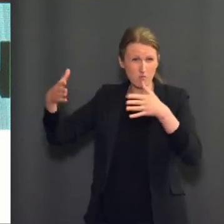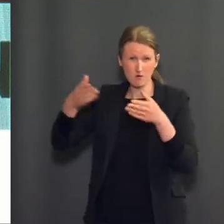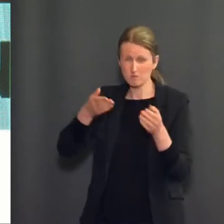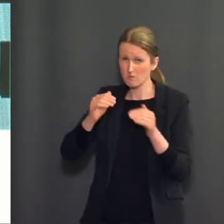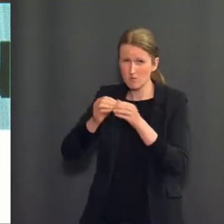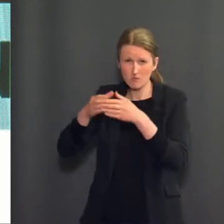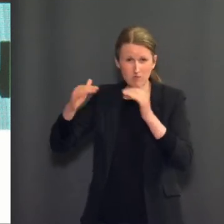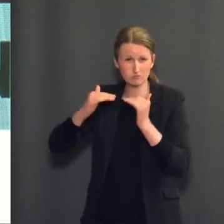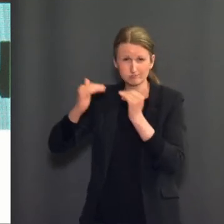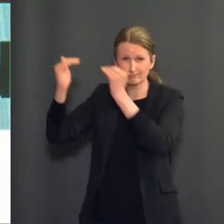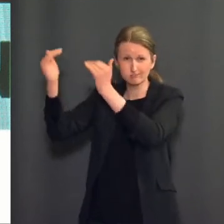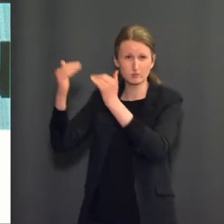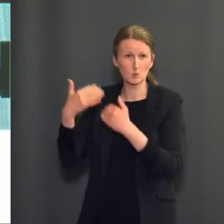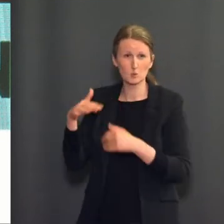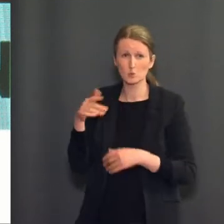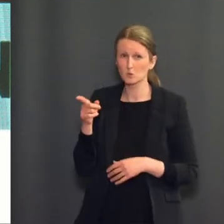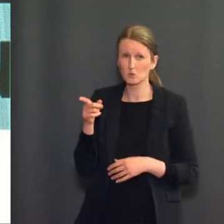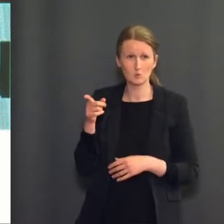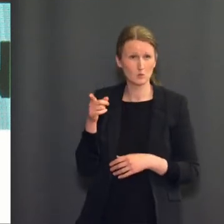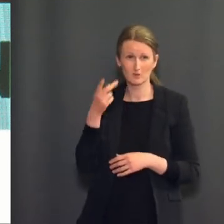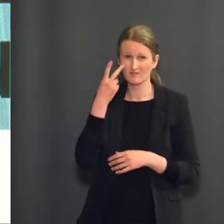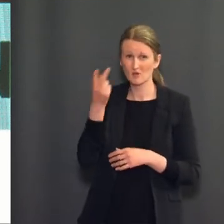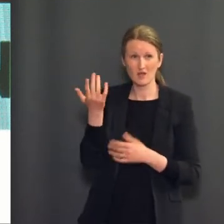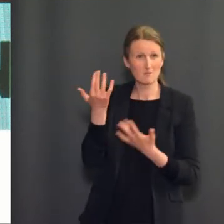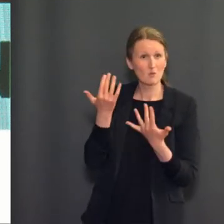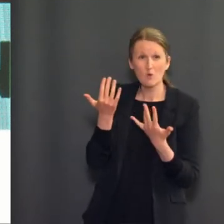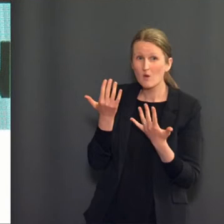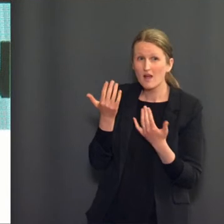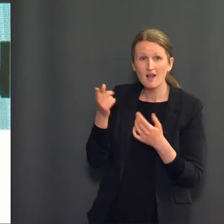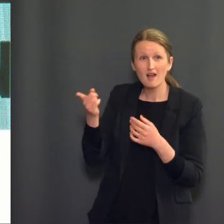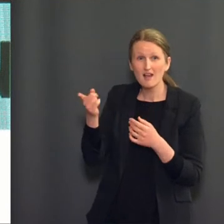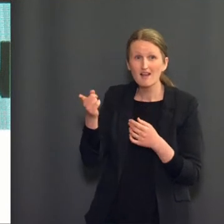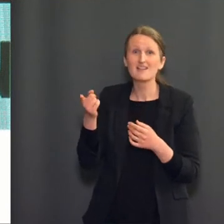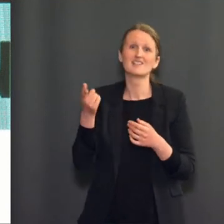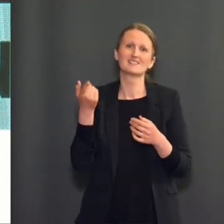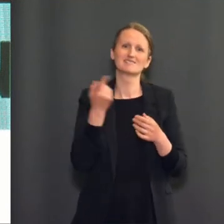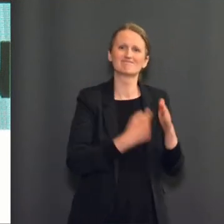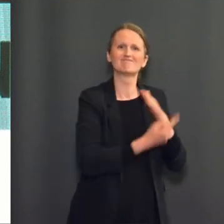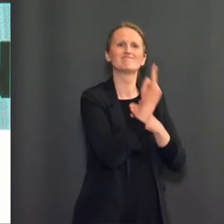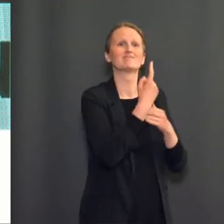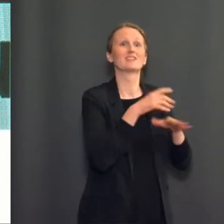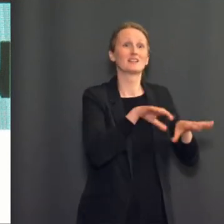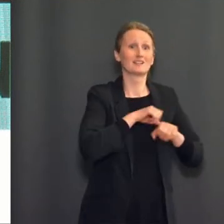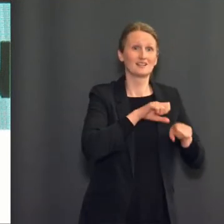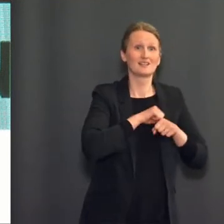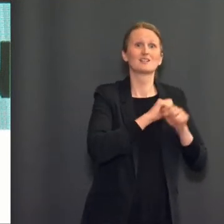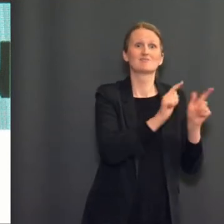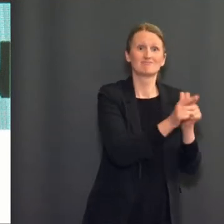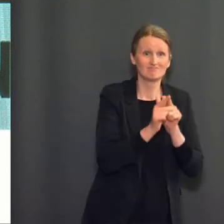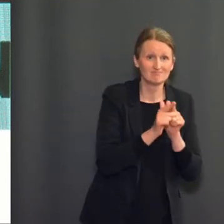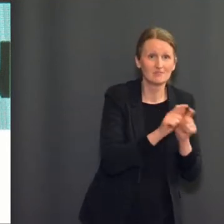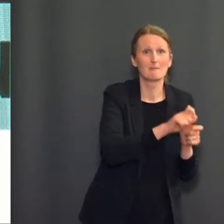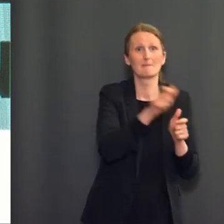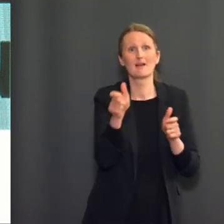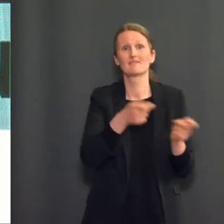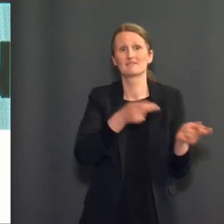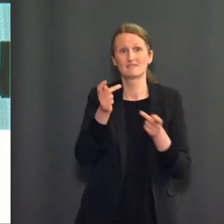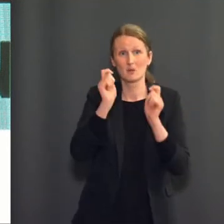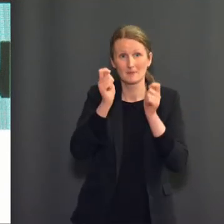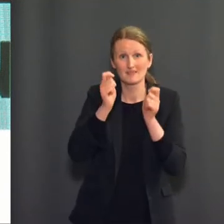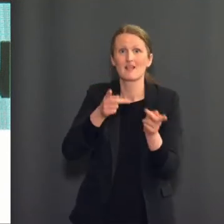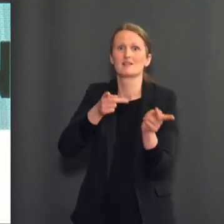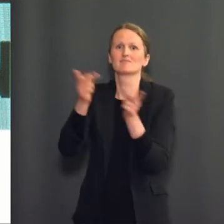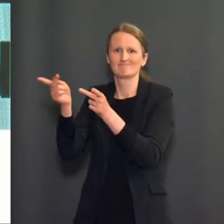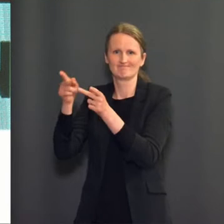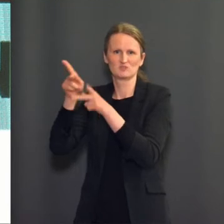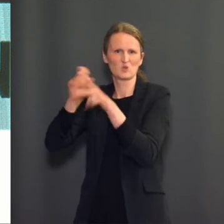C'est un paramètre qui ne change que fort tard. Au rythme actuel, nous aurons atteint le